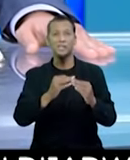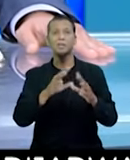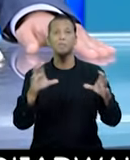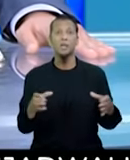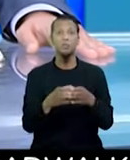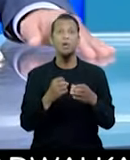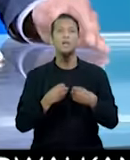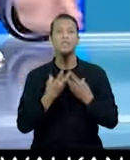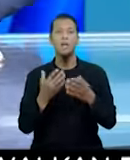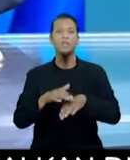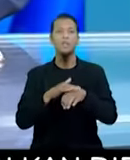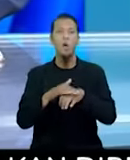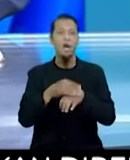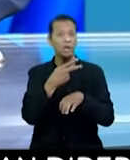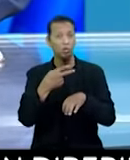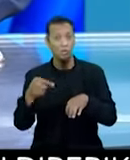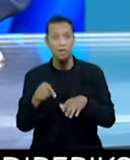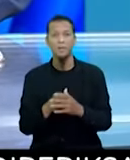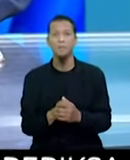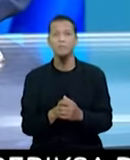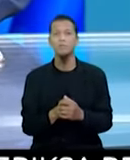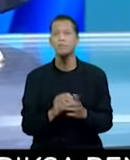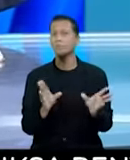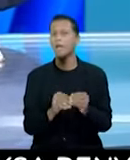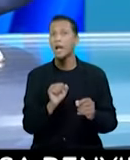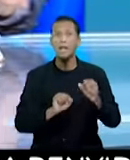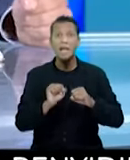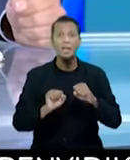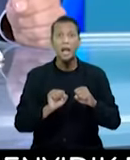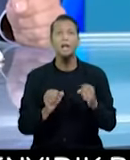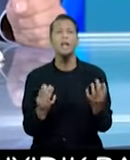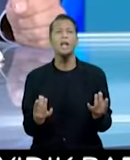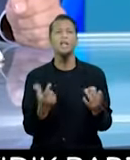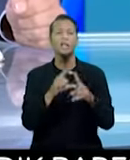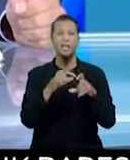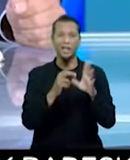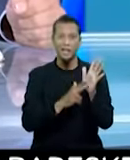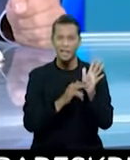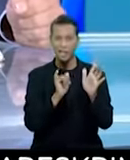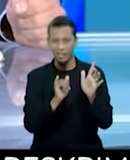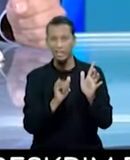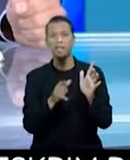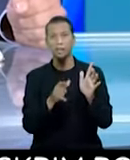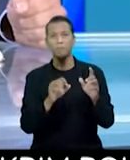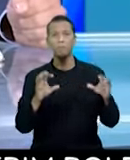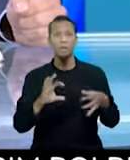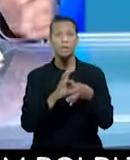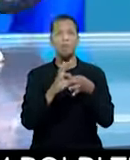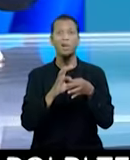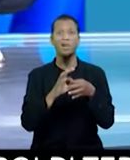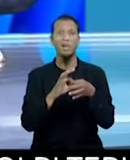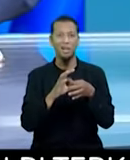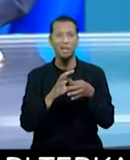Indonesia sejumlah kegiatan religi dilakukan Deni Sanusi sejalan dengan merawat persatuan antar etnis dan hubungan harmonis